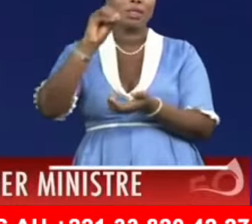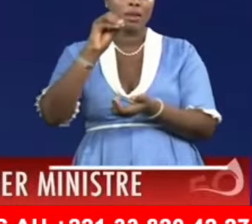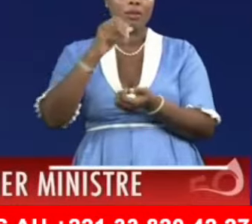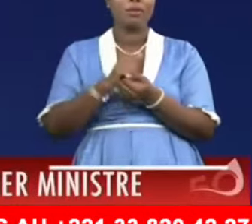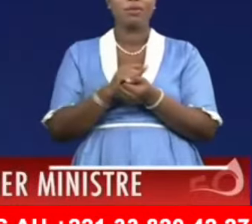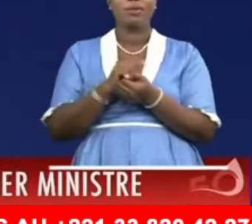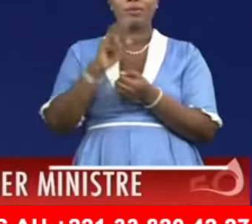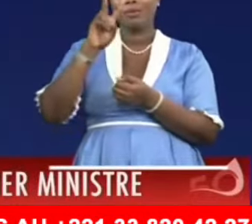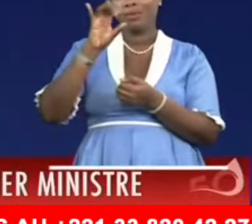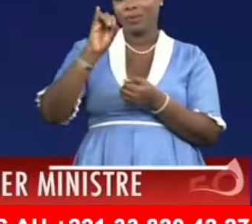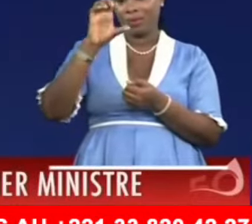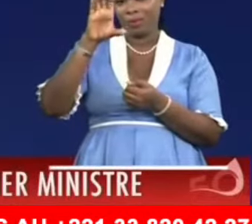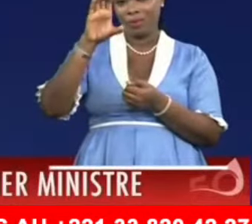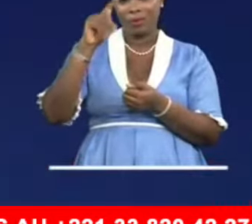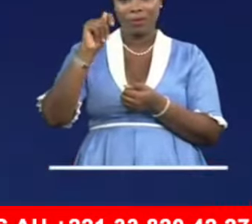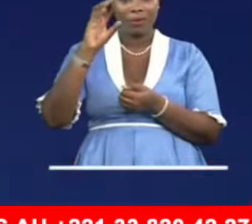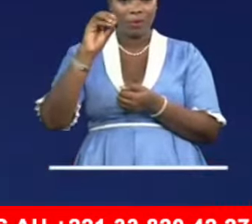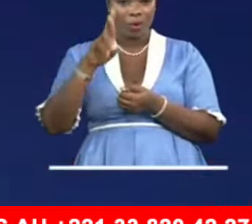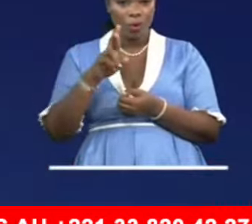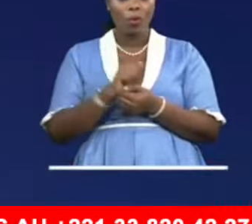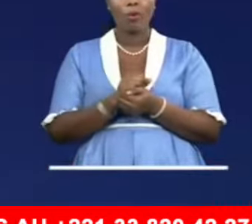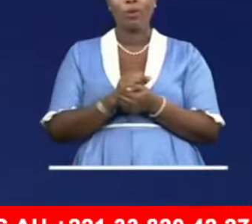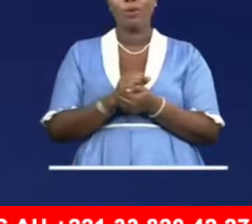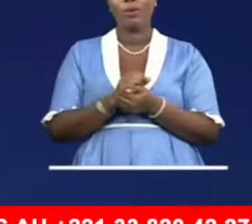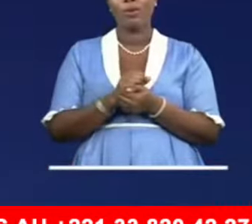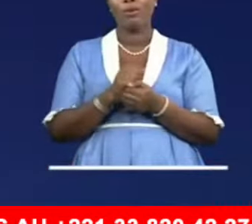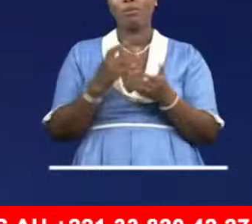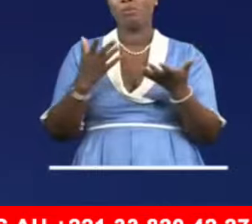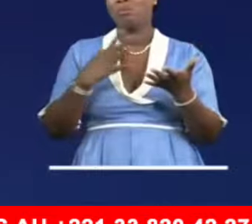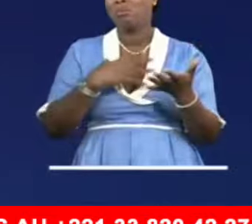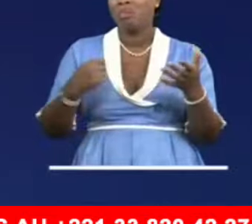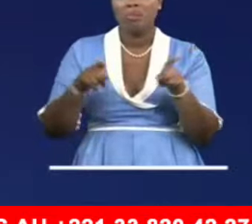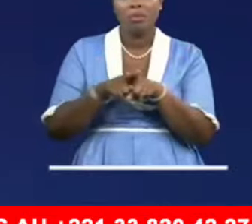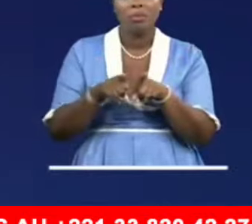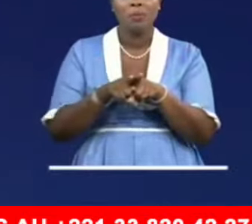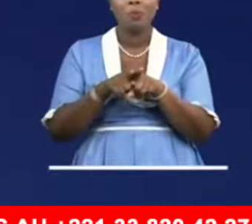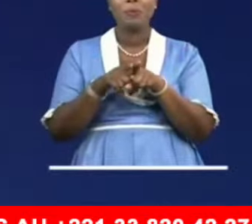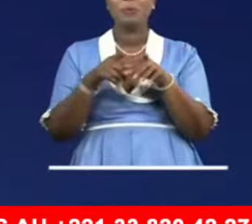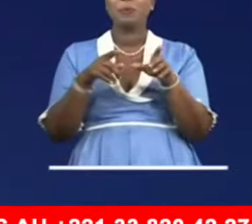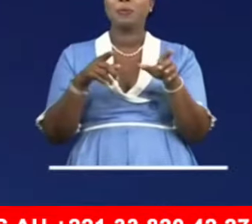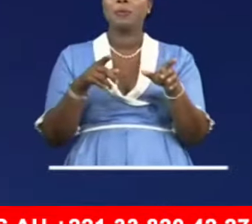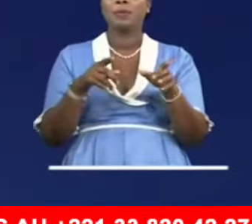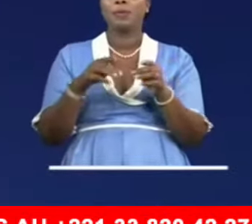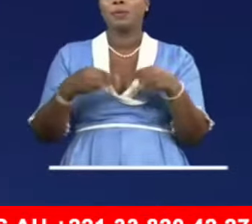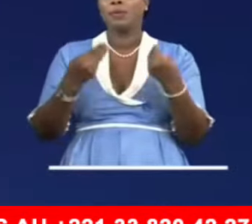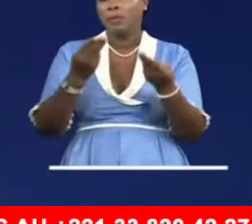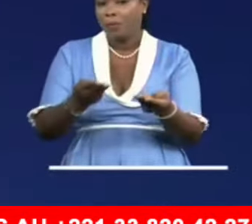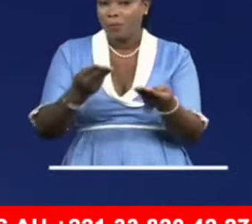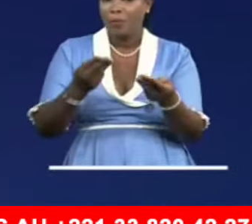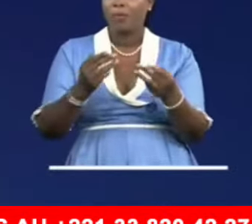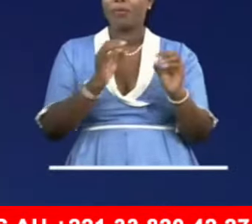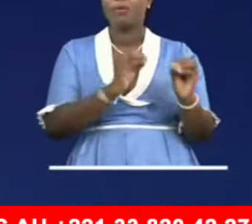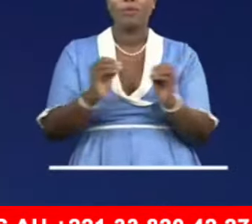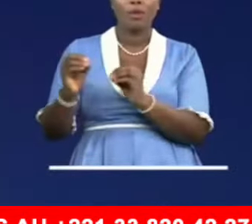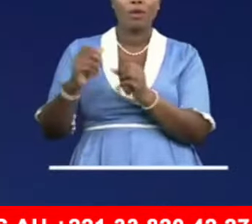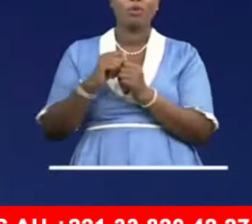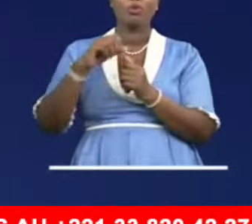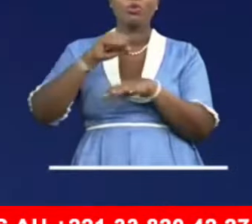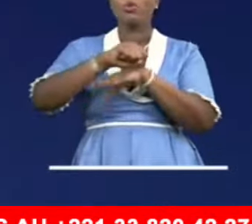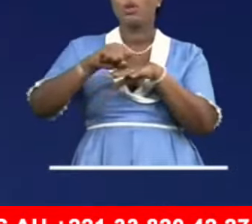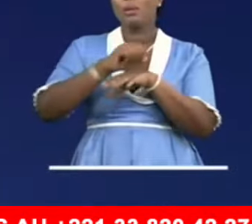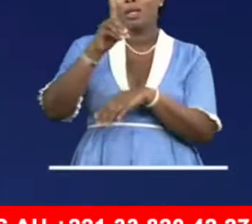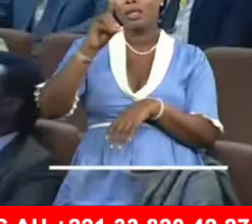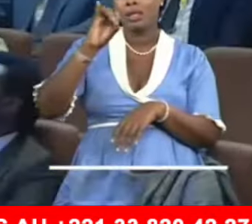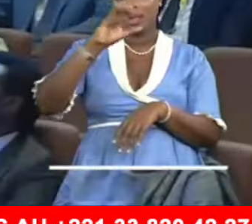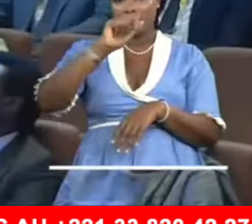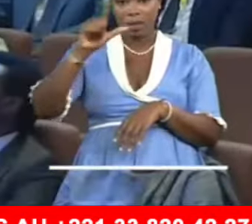Victor N du cabinet performance la déclinaison quinquenale et le cadre de mise en par Monsieur Souleiman Diallo directeur général